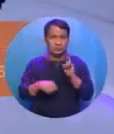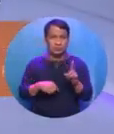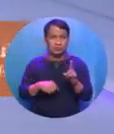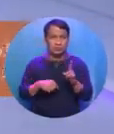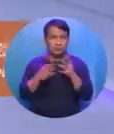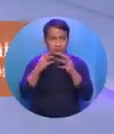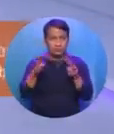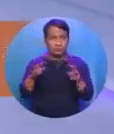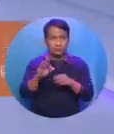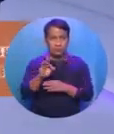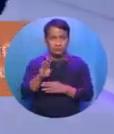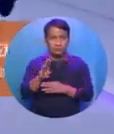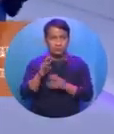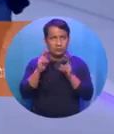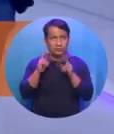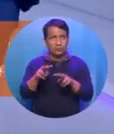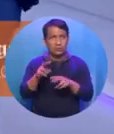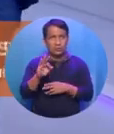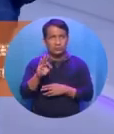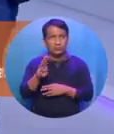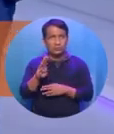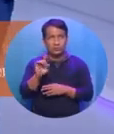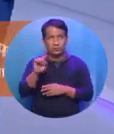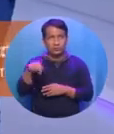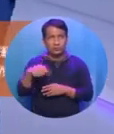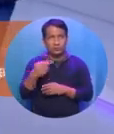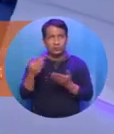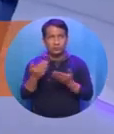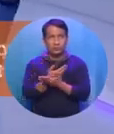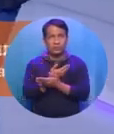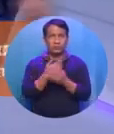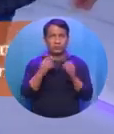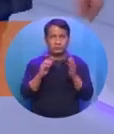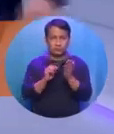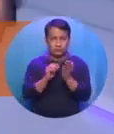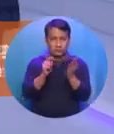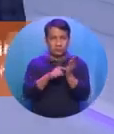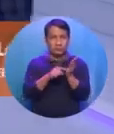mga nanonood by Facebook Live, tutok lang po sa Facebook page ng 1PH para sa bagong link.